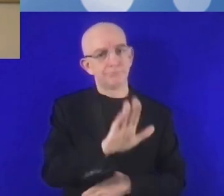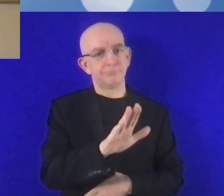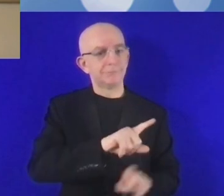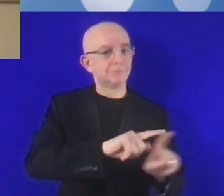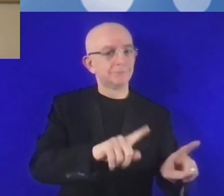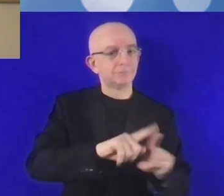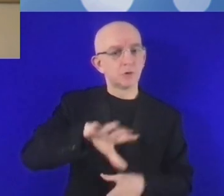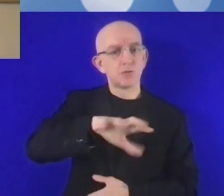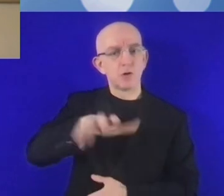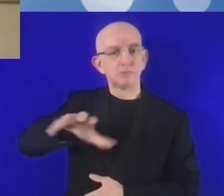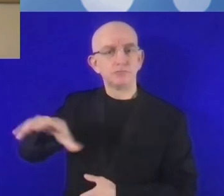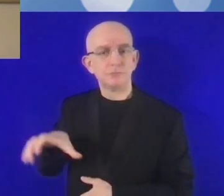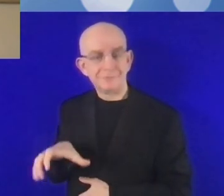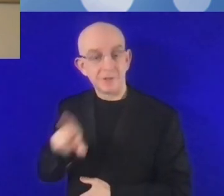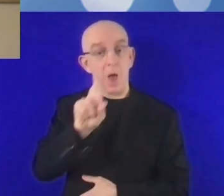отдельных стран,